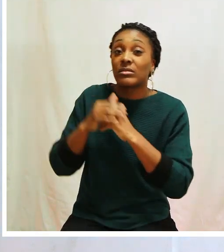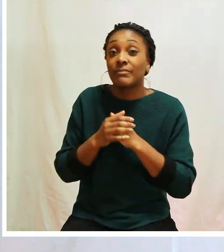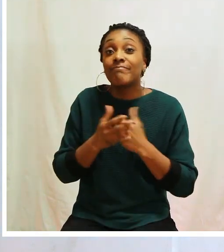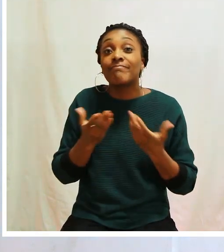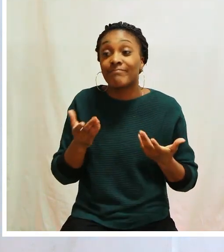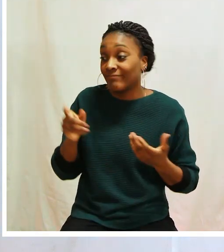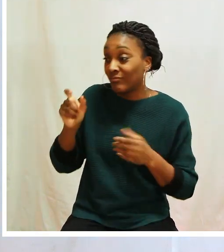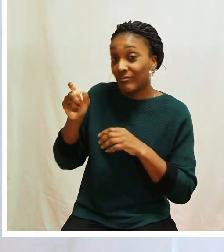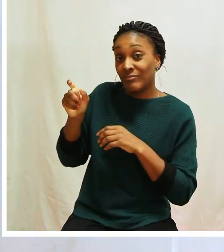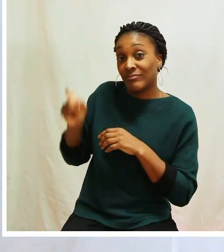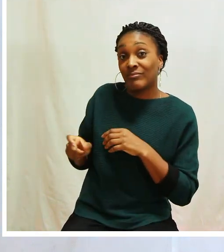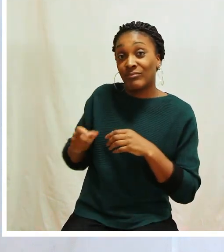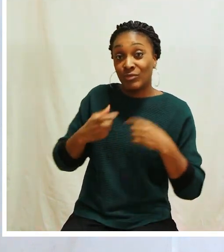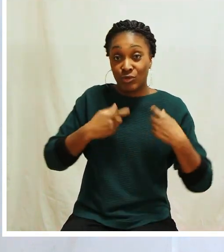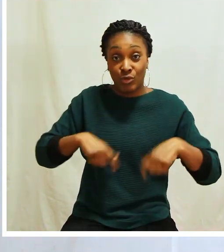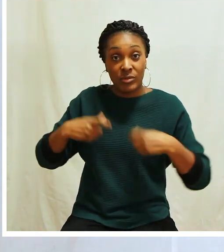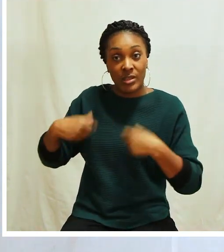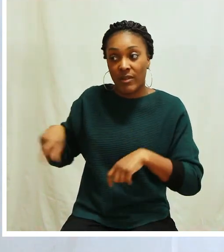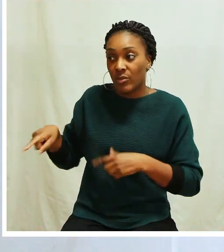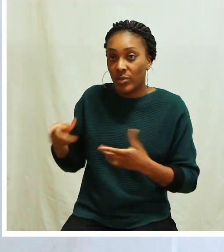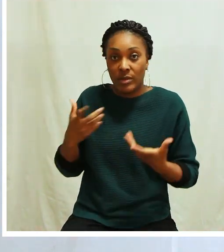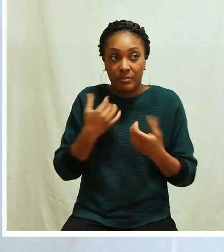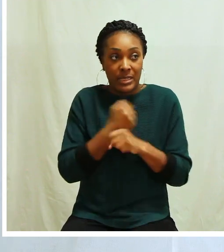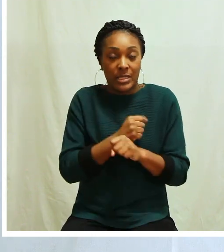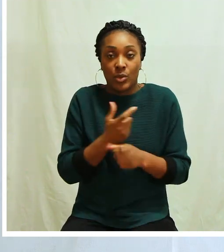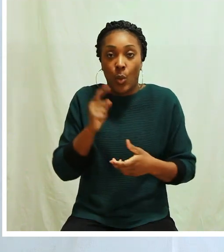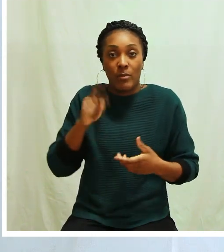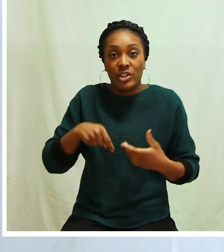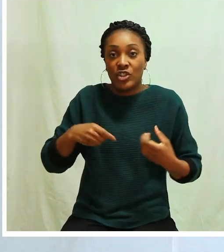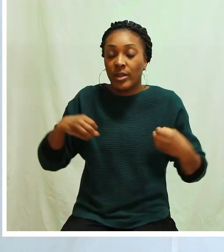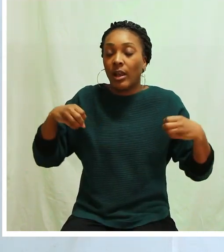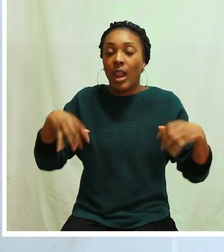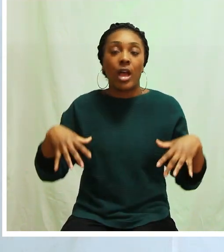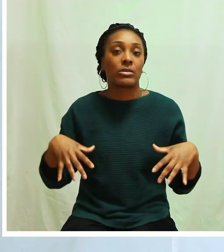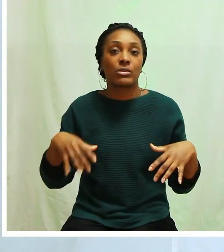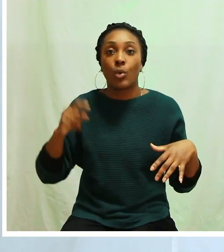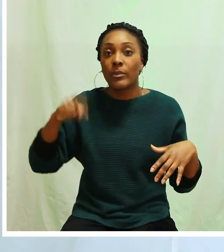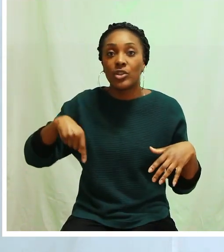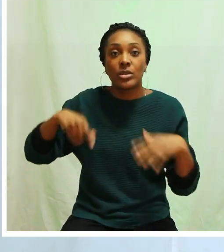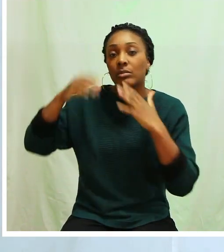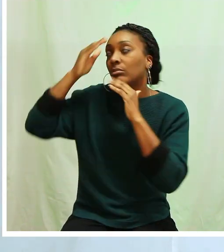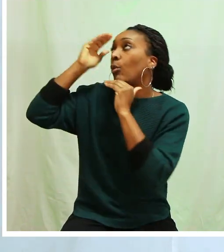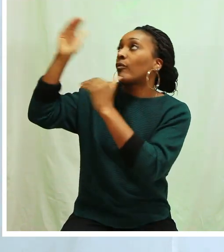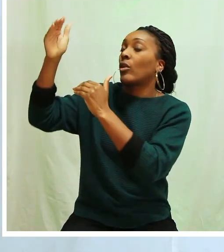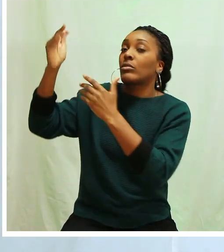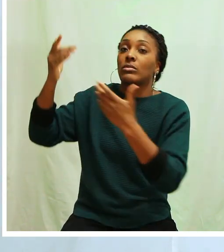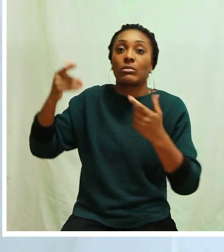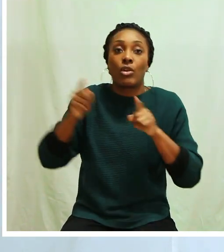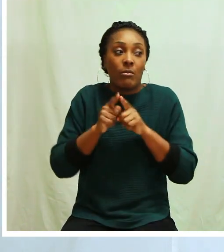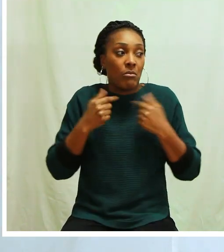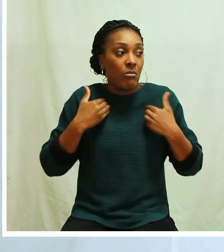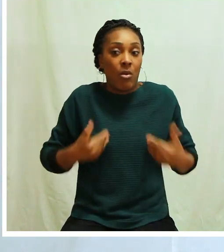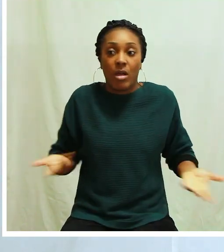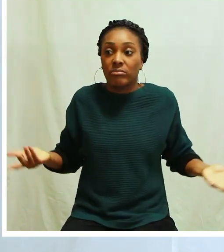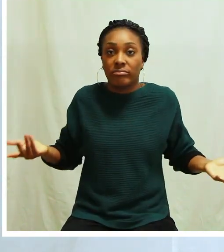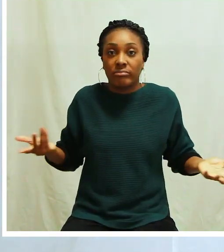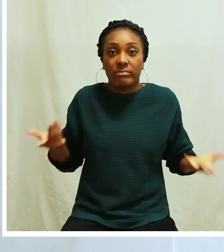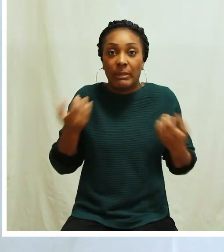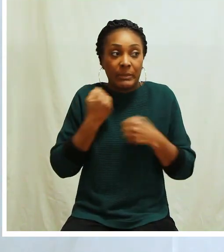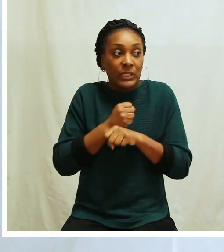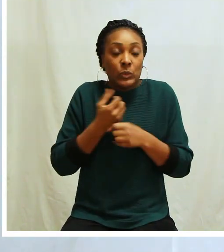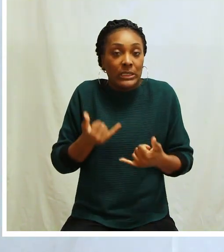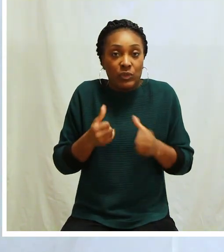est arrivé à un point donné où il était obligé maintenant de lâcher prise totalement. Et de dire « ma vie, elle est entre tes mains parce que moi, c'est la mort au